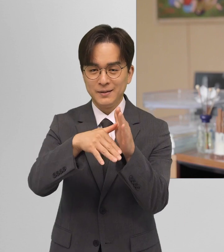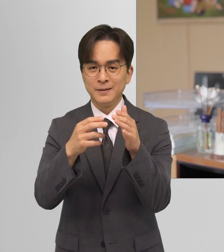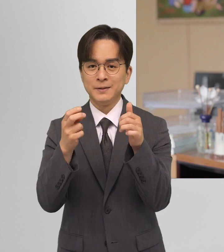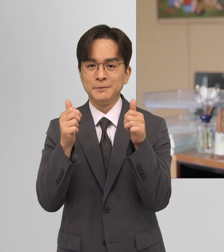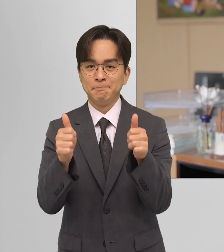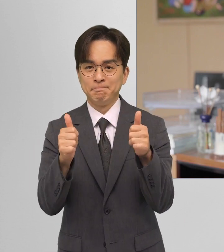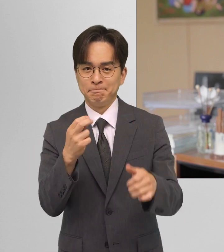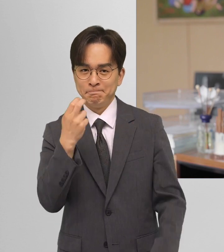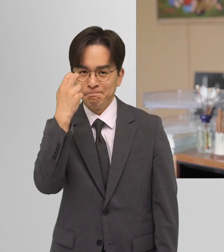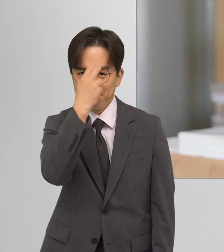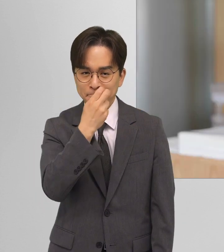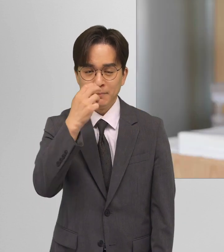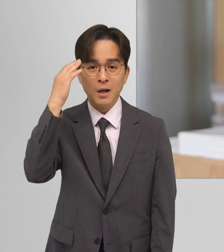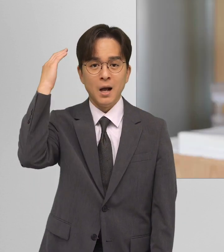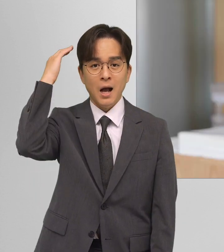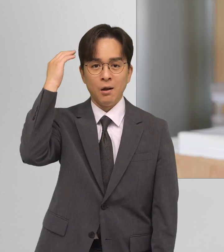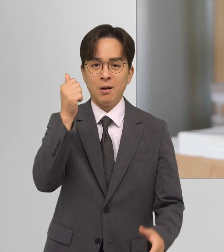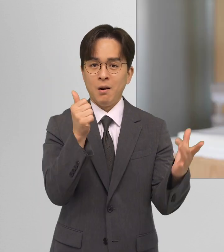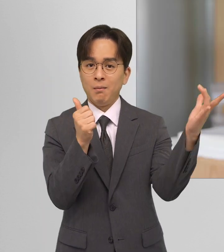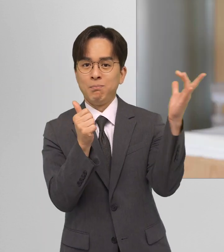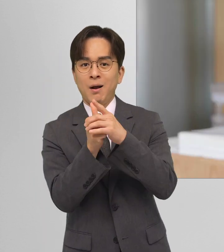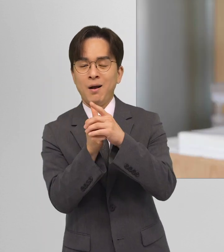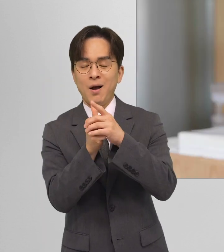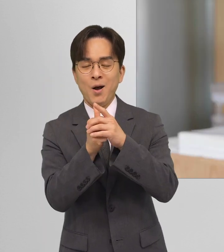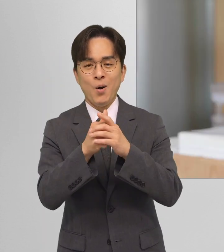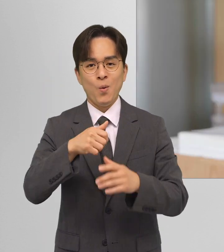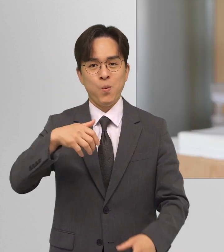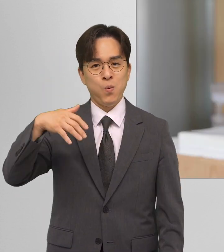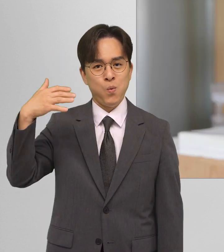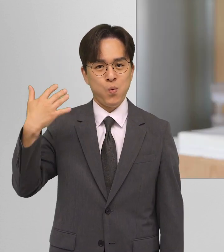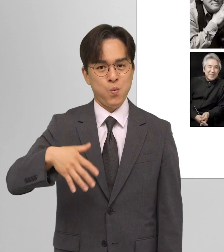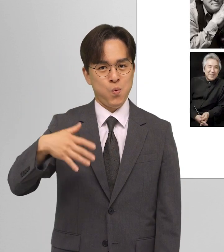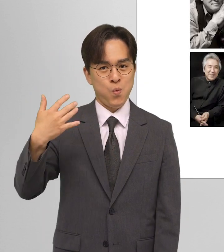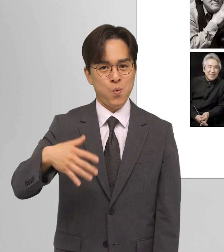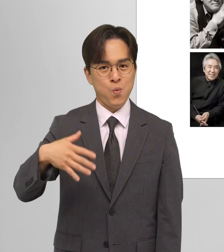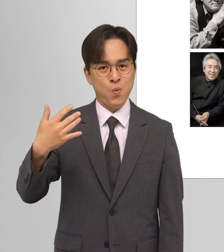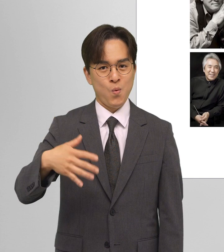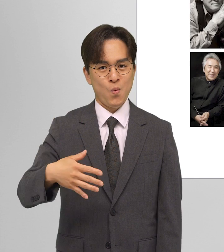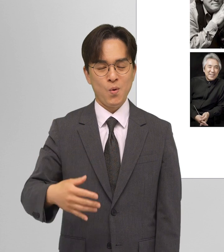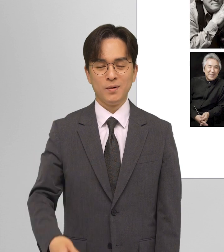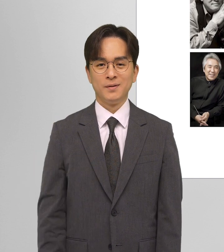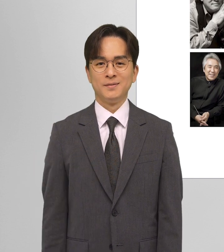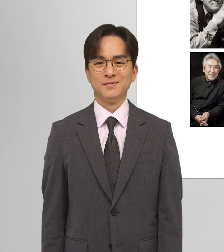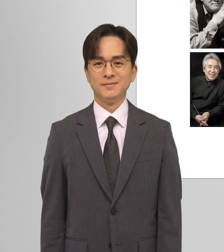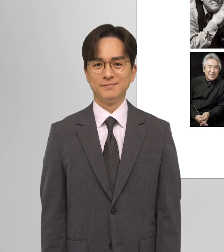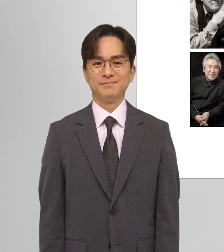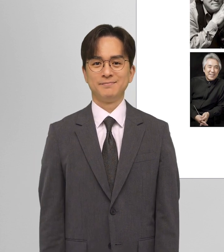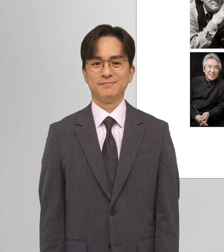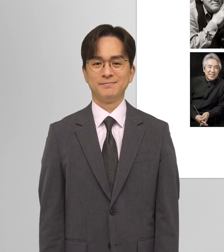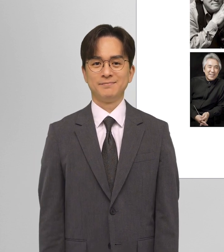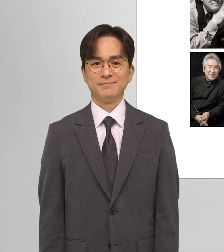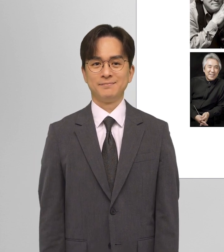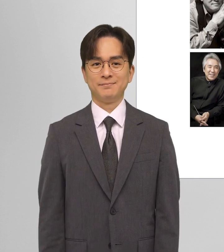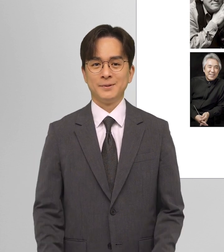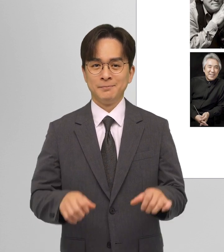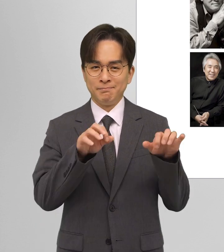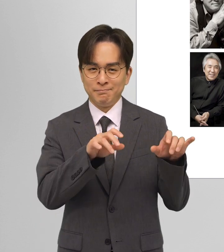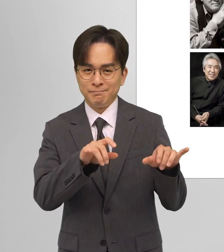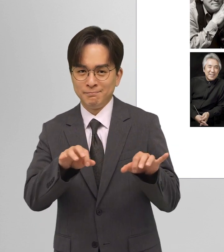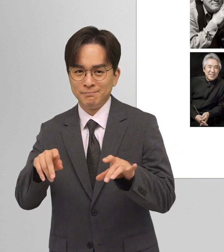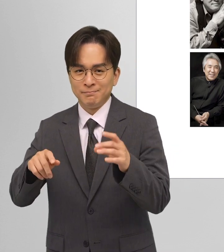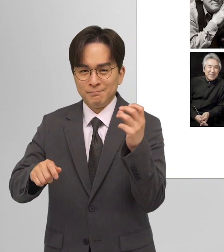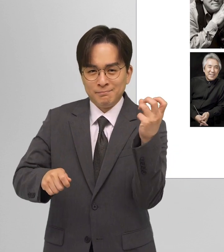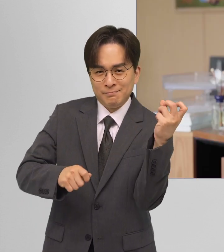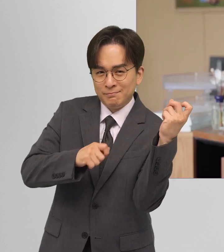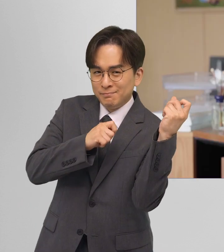굉장한 진풍경이었습니다. 세계 3대 콩쿠르의 하나라는 콩쿠르에서 한국인 심사위원을 2명을 본선에 초청을